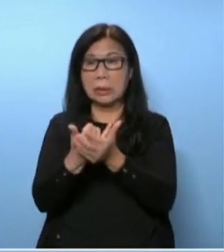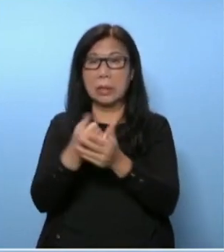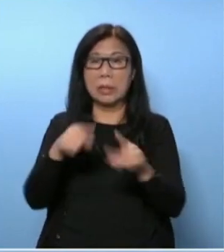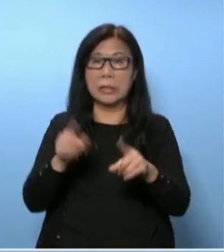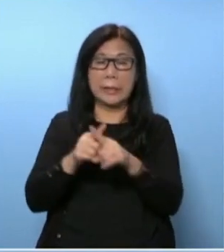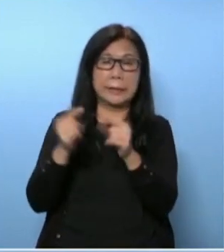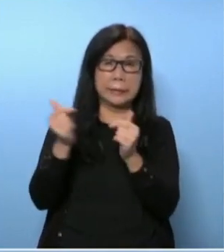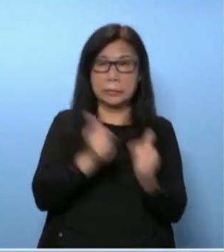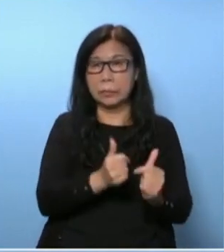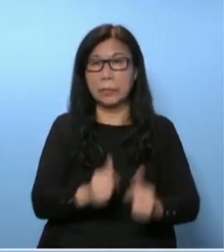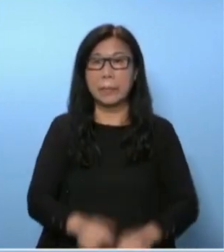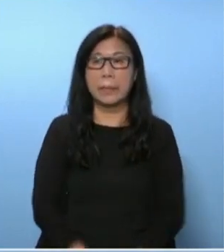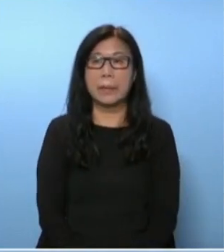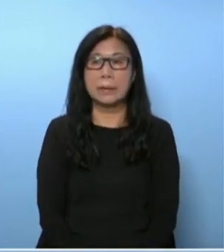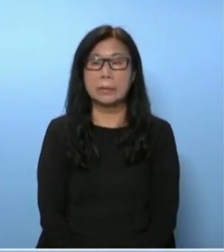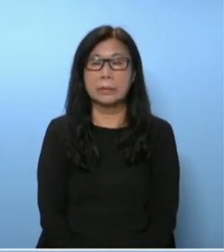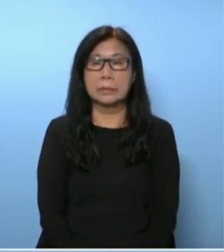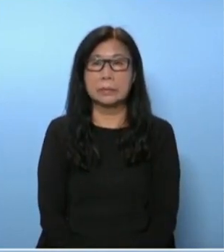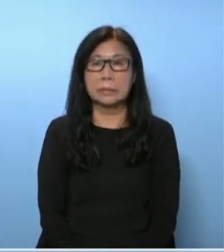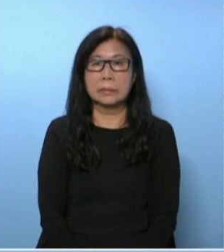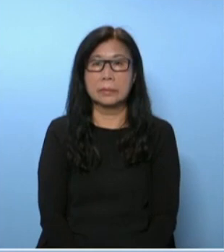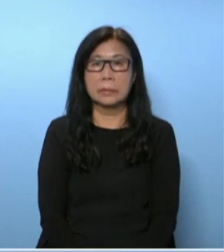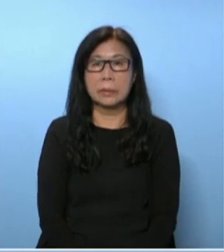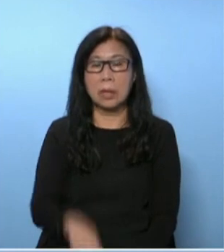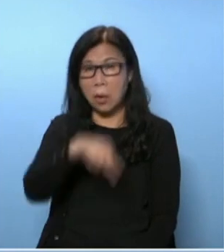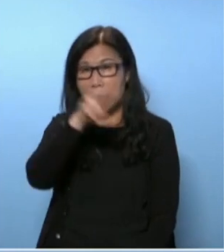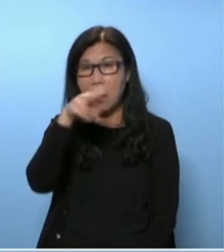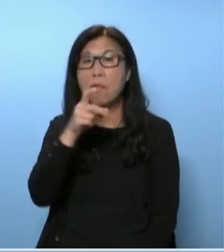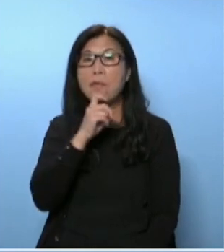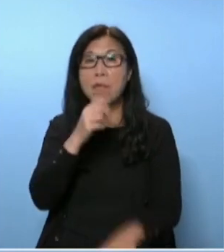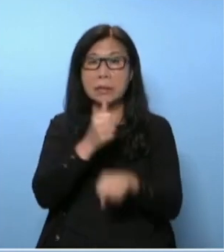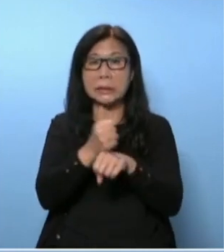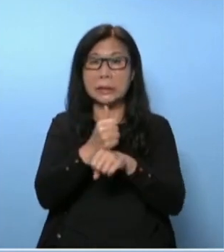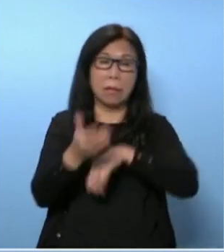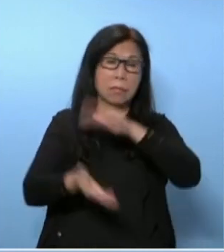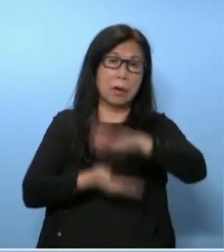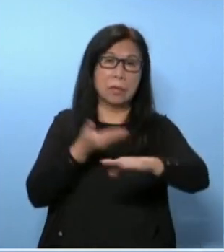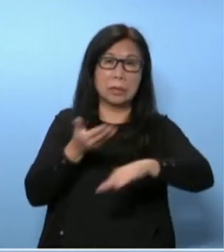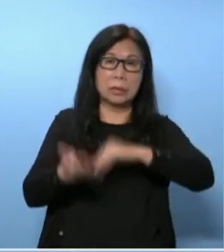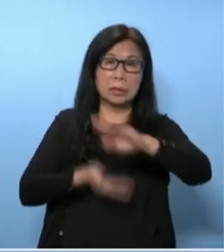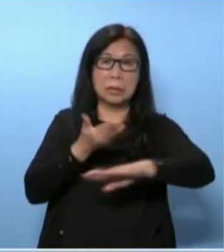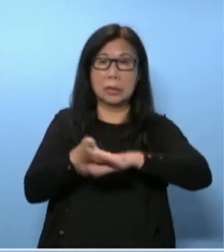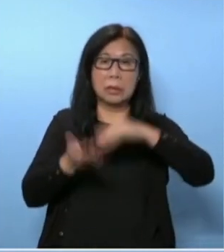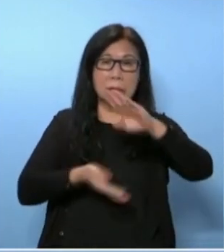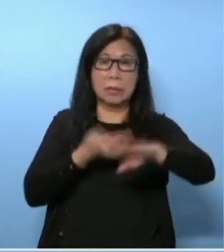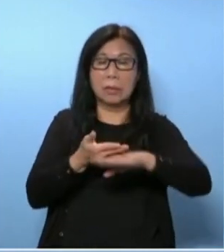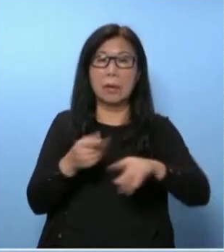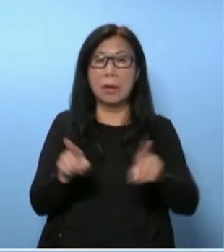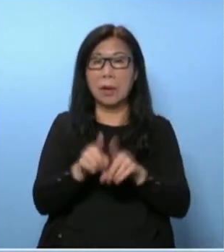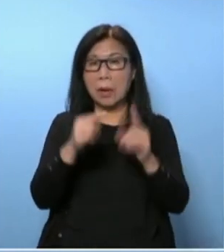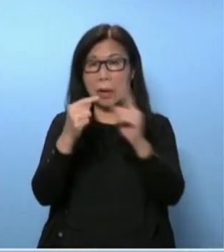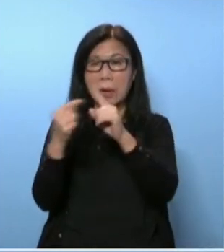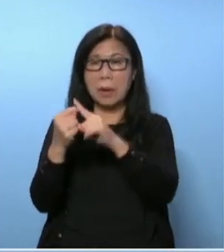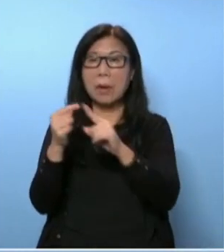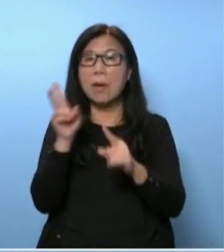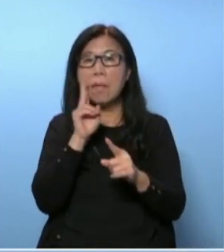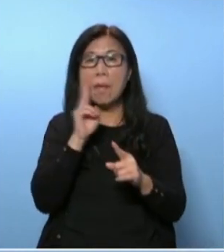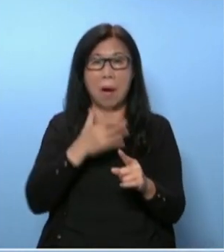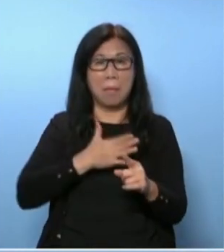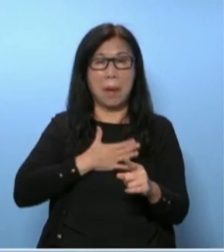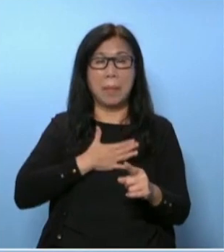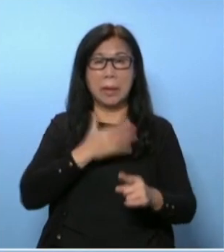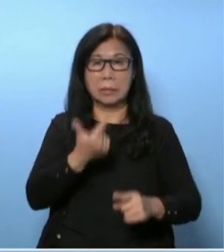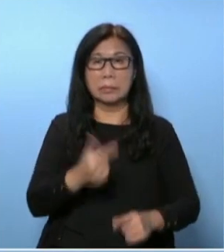不息啊，都穩定個機會反覆，那這個情形呢令人非常之擔